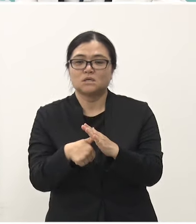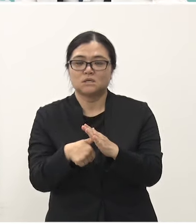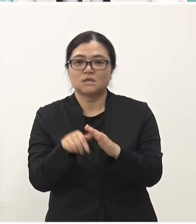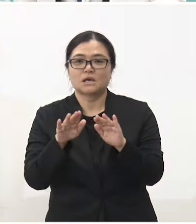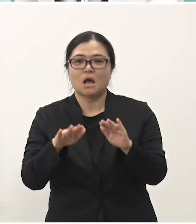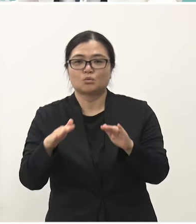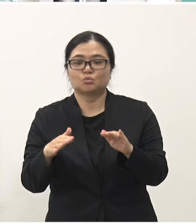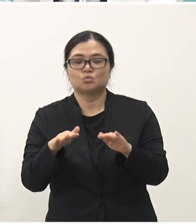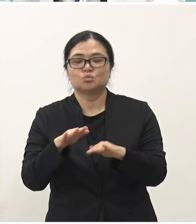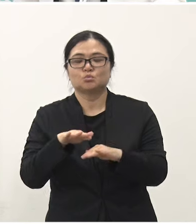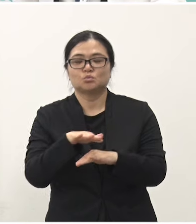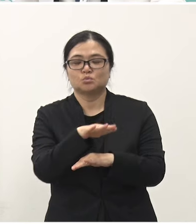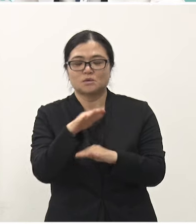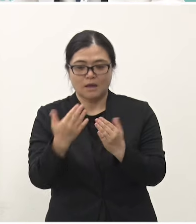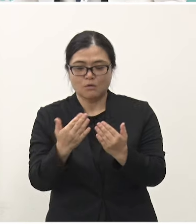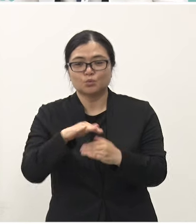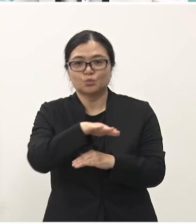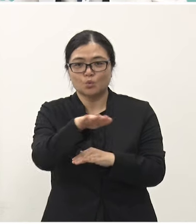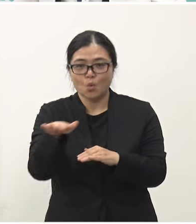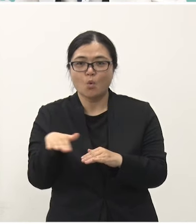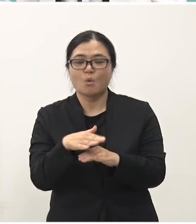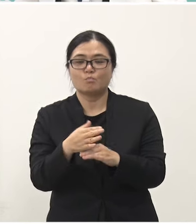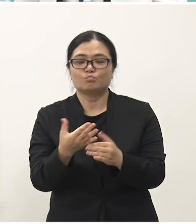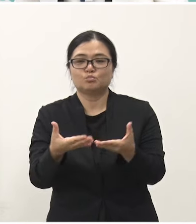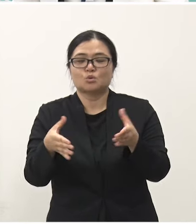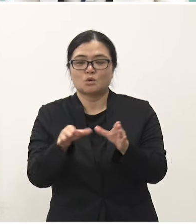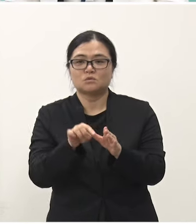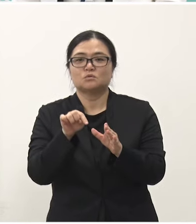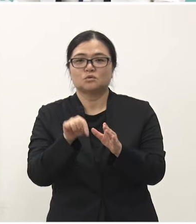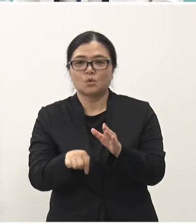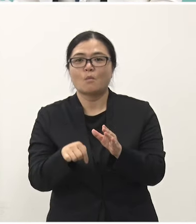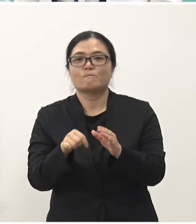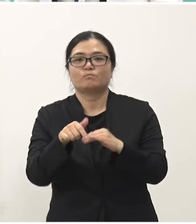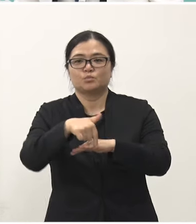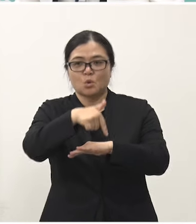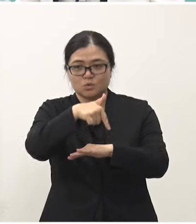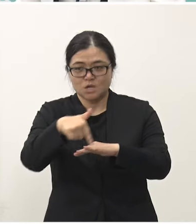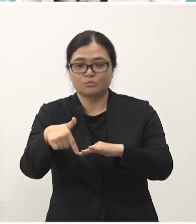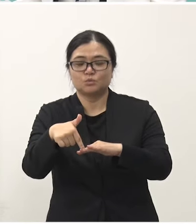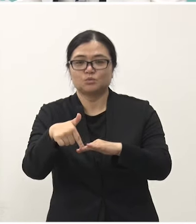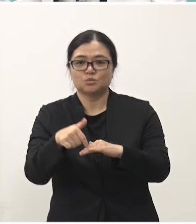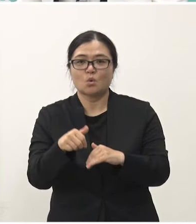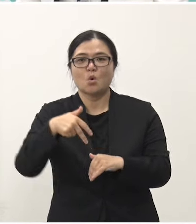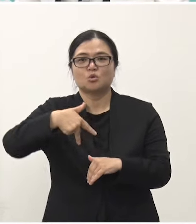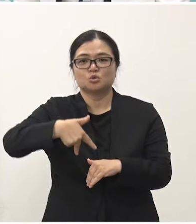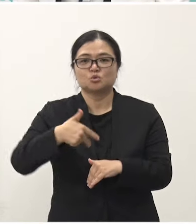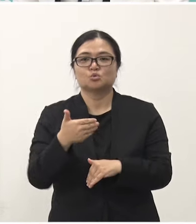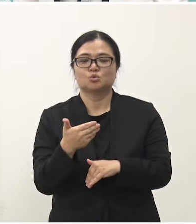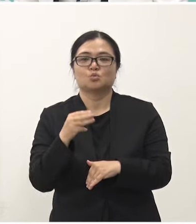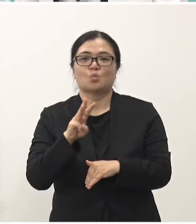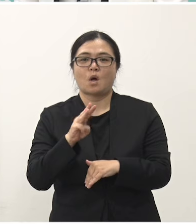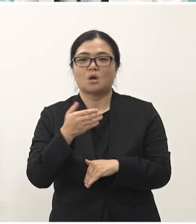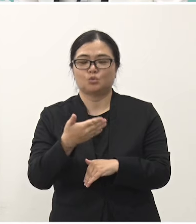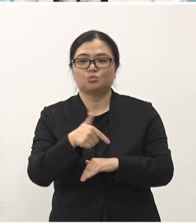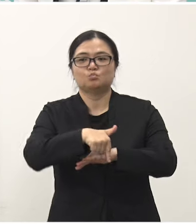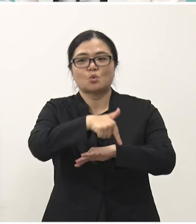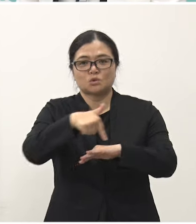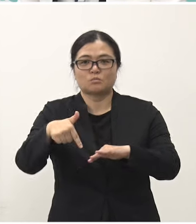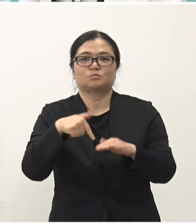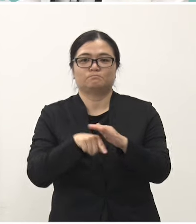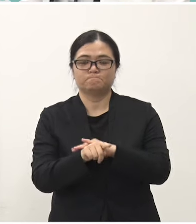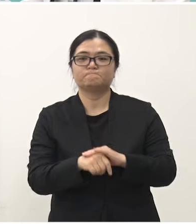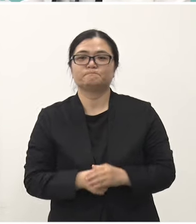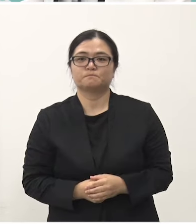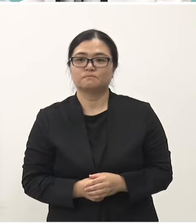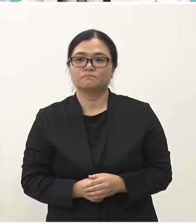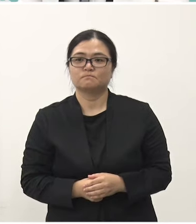スワプログラムの実施の2事業になりますそれではまず最初に区長政方針に